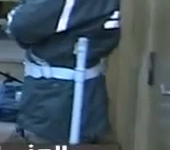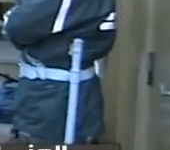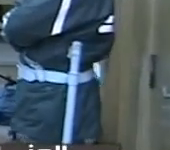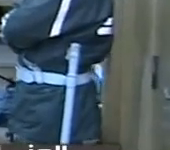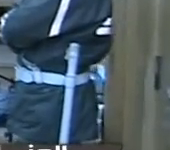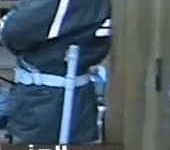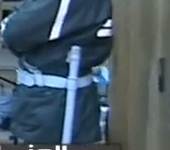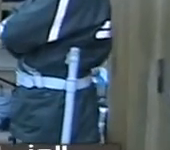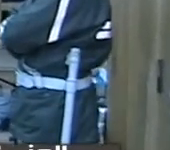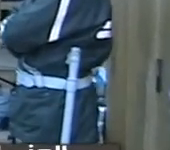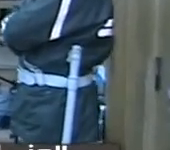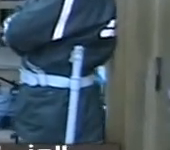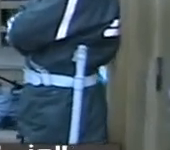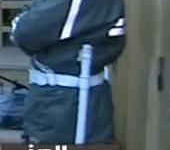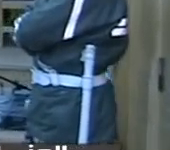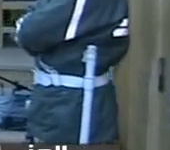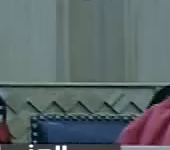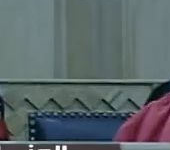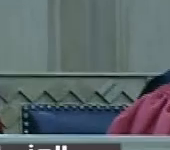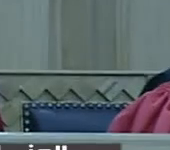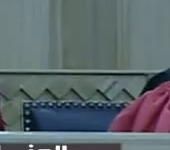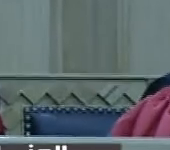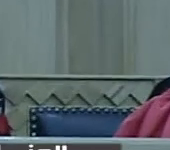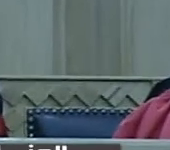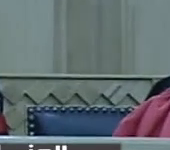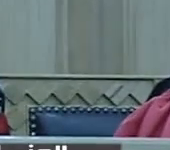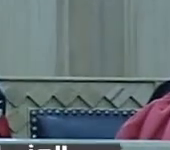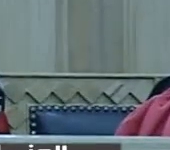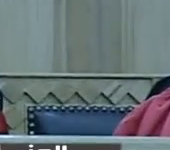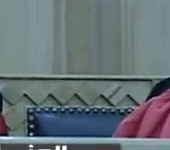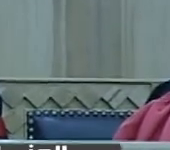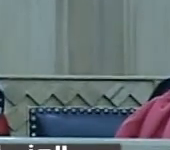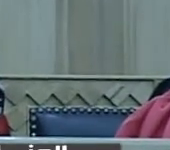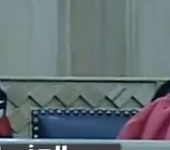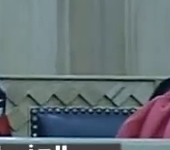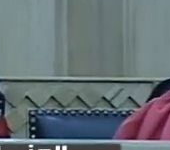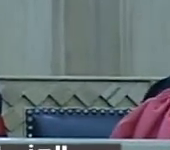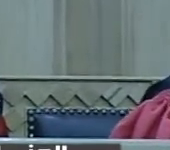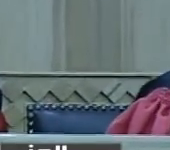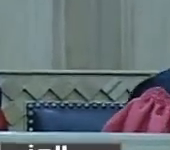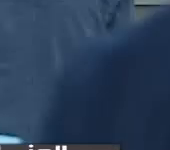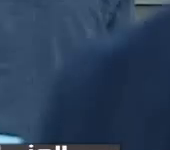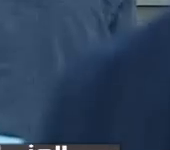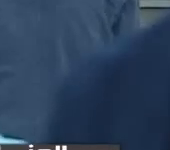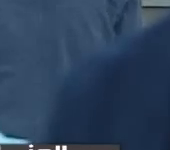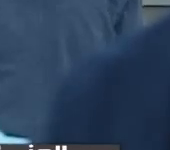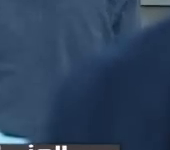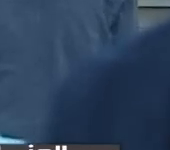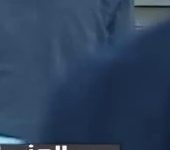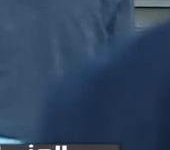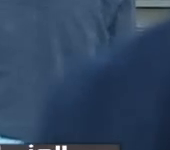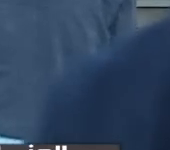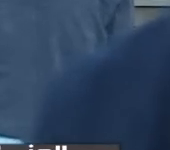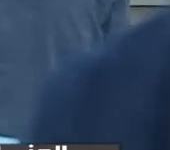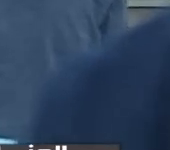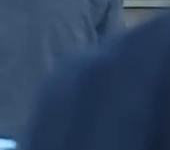ومحكمة الاستئناف العسكرية تؤجل النظر في قضية شهداء الثورة وجرحاها بدوز إلى فيبري القادم.